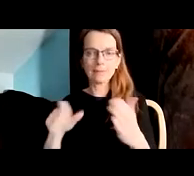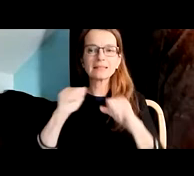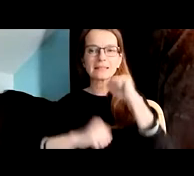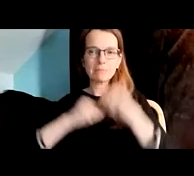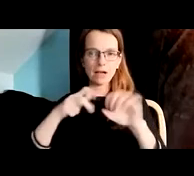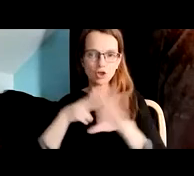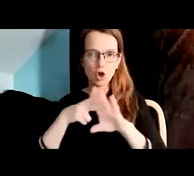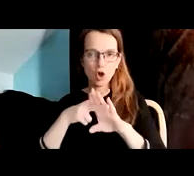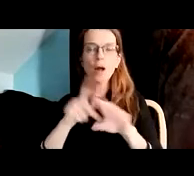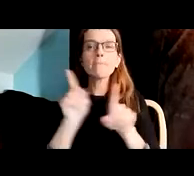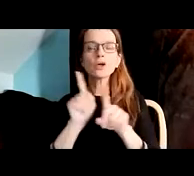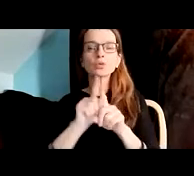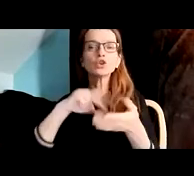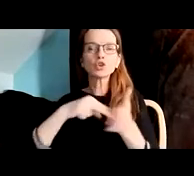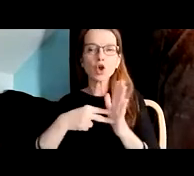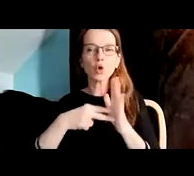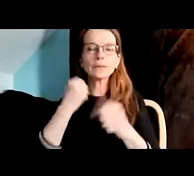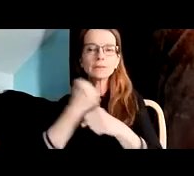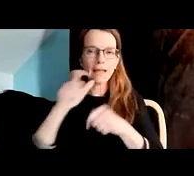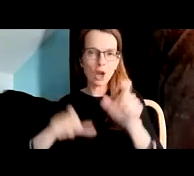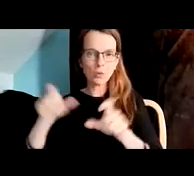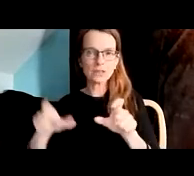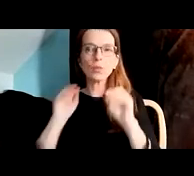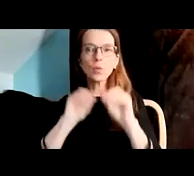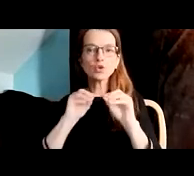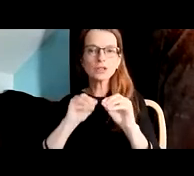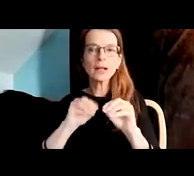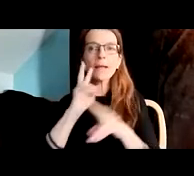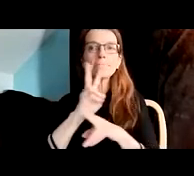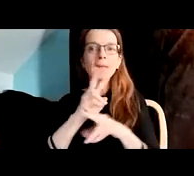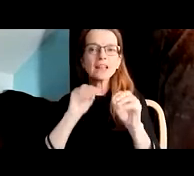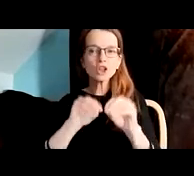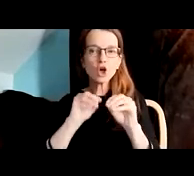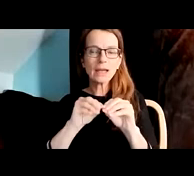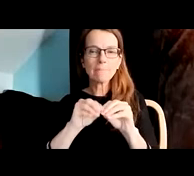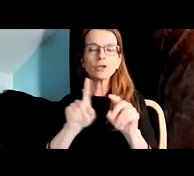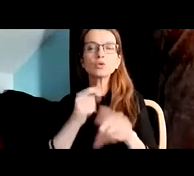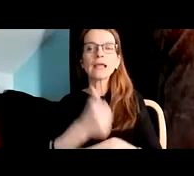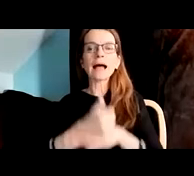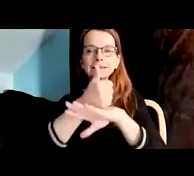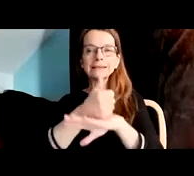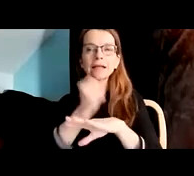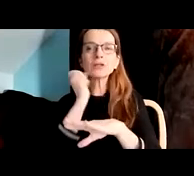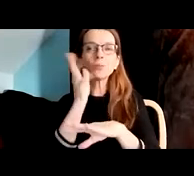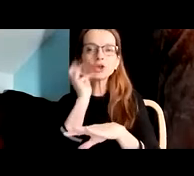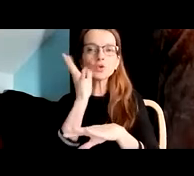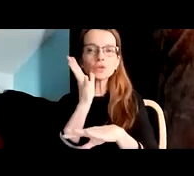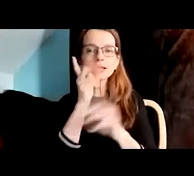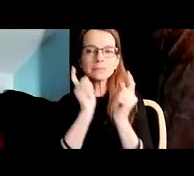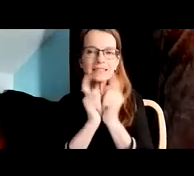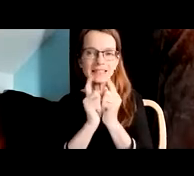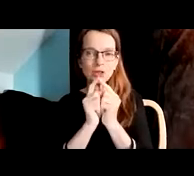strokovnim delavcem, učiteljem, tudi mentorjem, lahko asistentom, ki so z njimi v vsakodnevnem stiku.